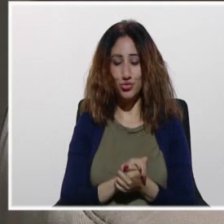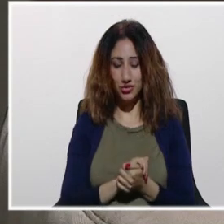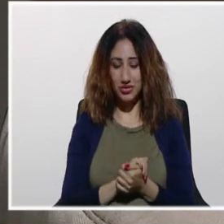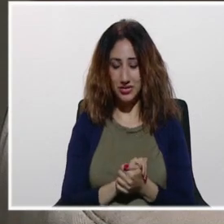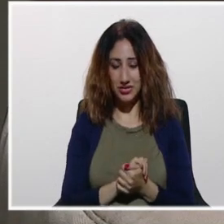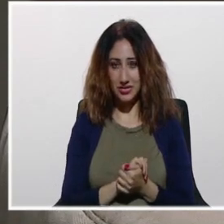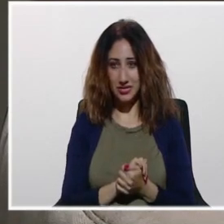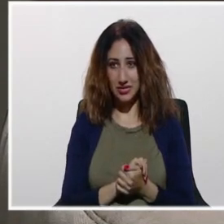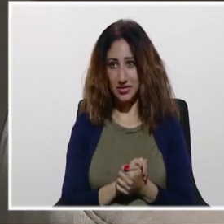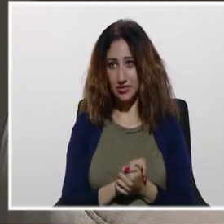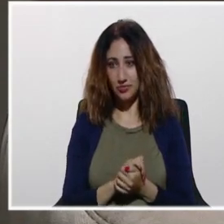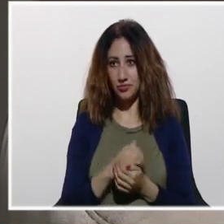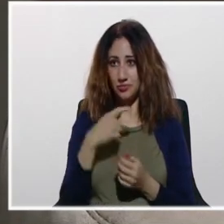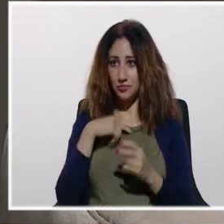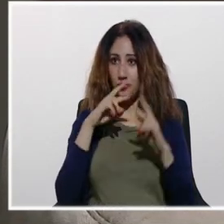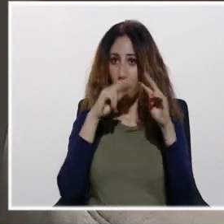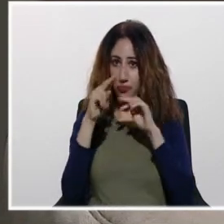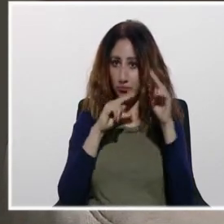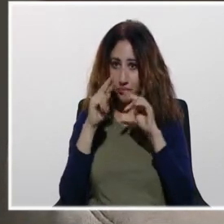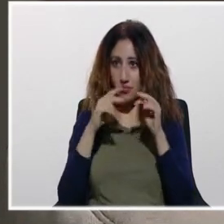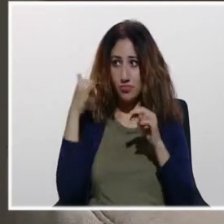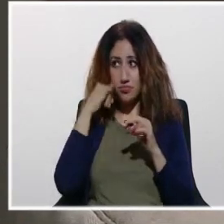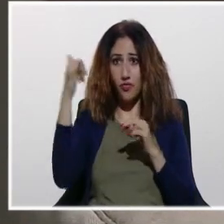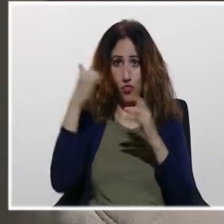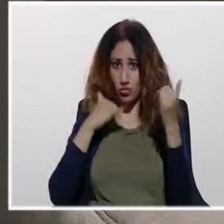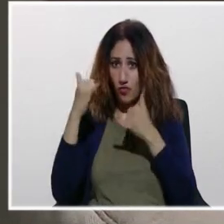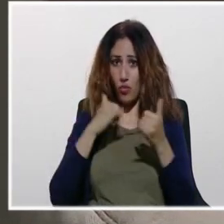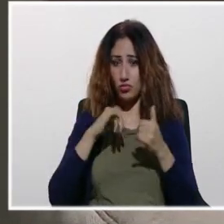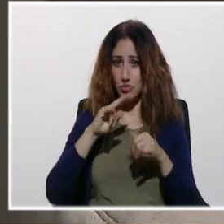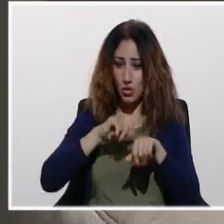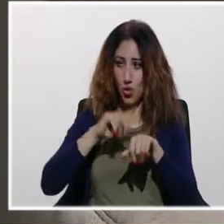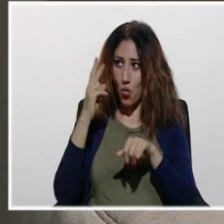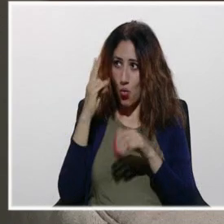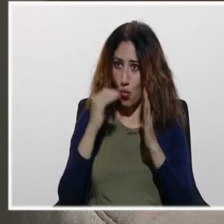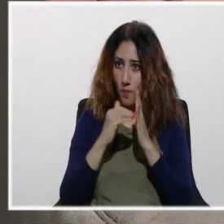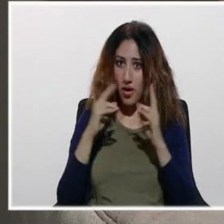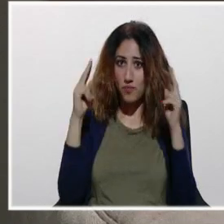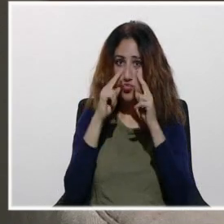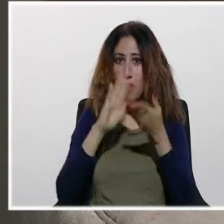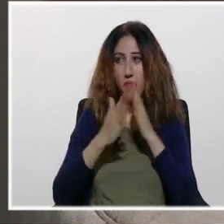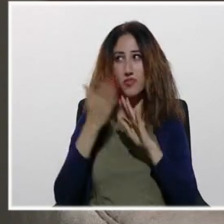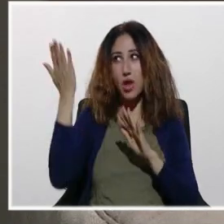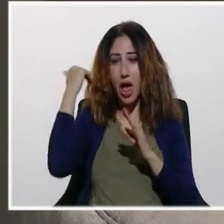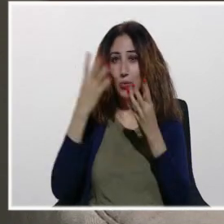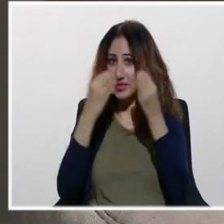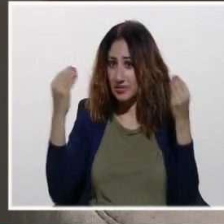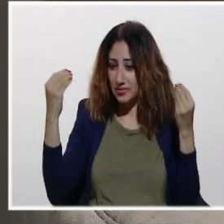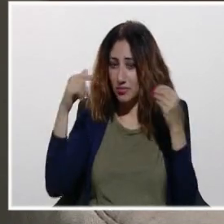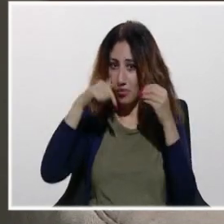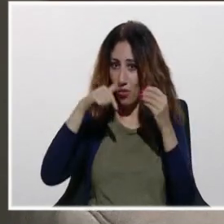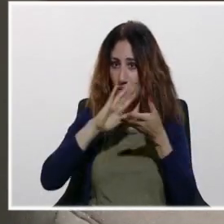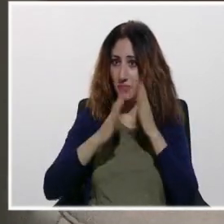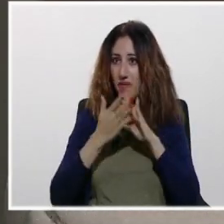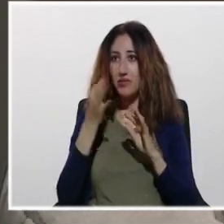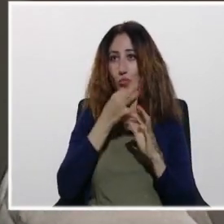لان احنا بنتكلم على طول كل يومين ثلاثه بنتكلم، انما ما بنشوفش بعض زي الاول